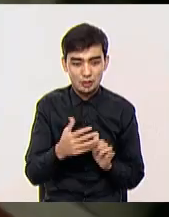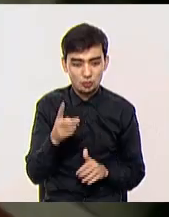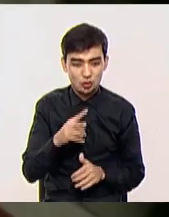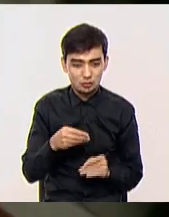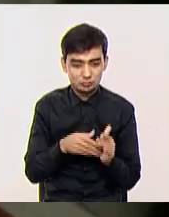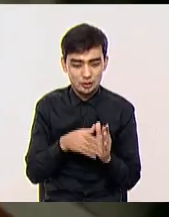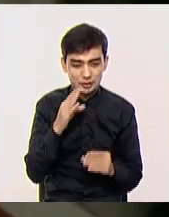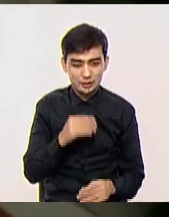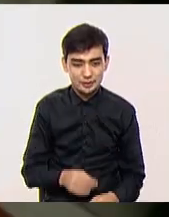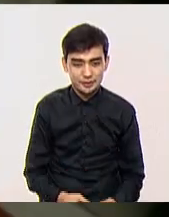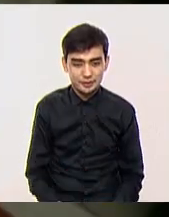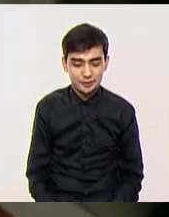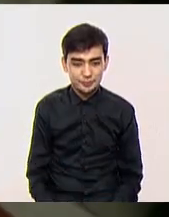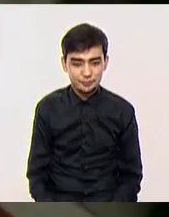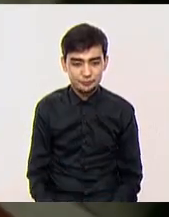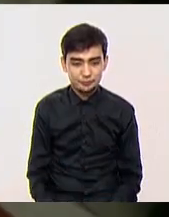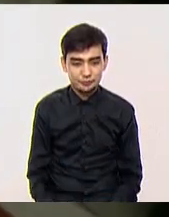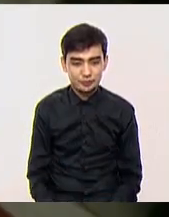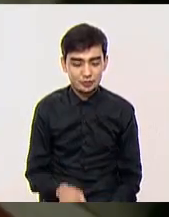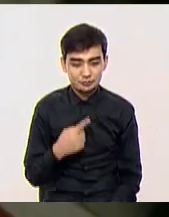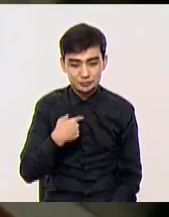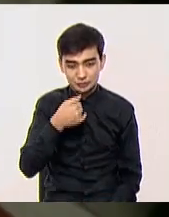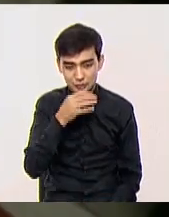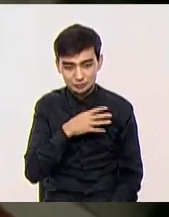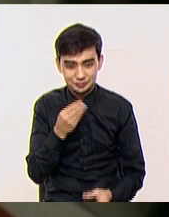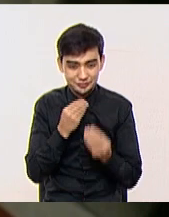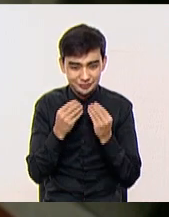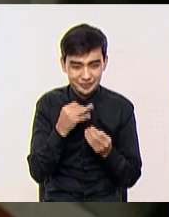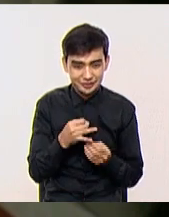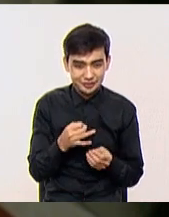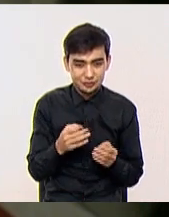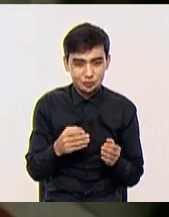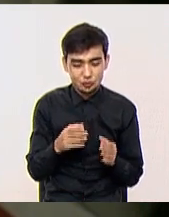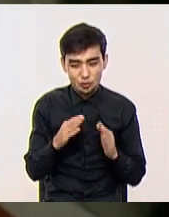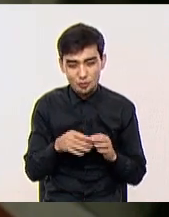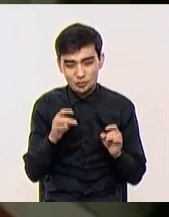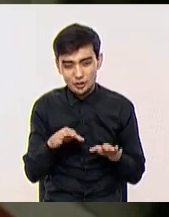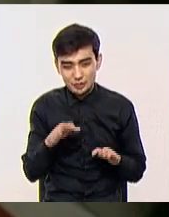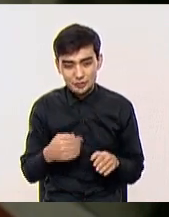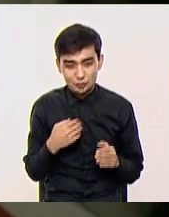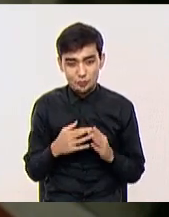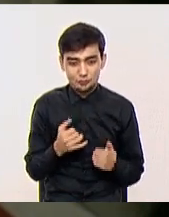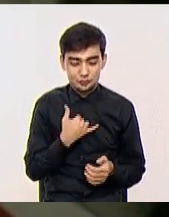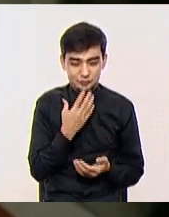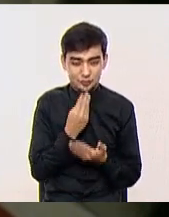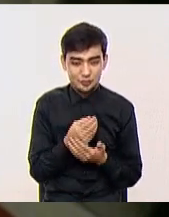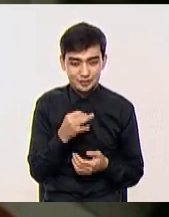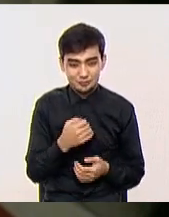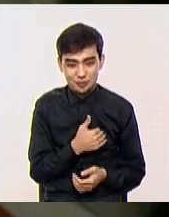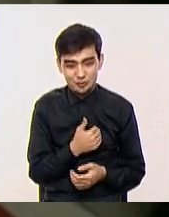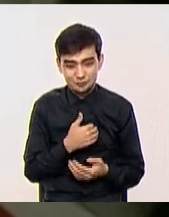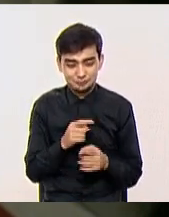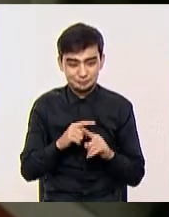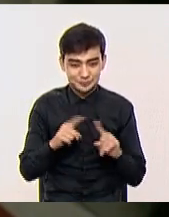да и wotofo . мы не могли есть в удаленных от дома ресторанах когда оставались у себя я хотел каким-то образом